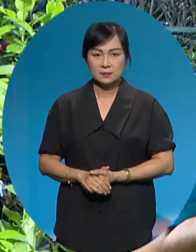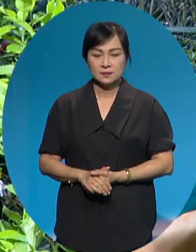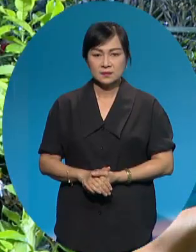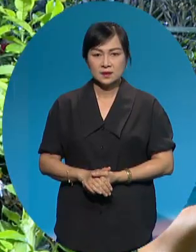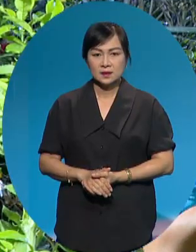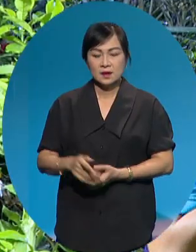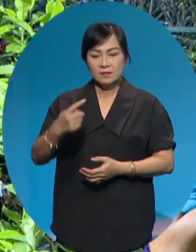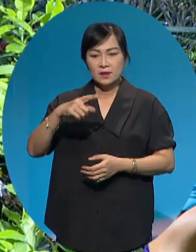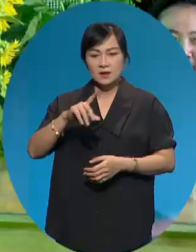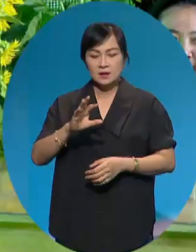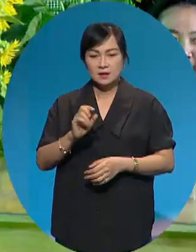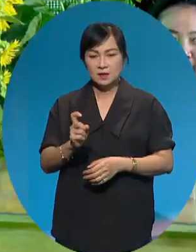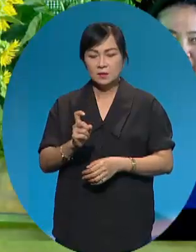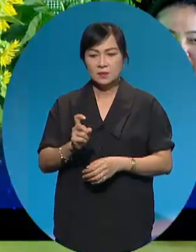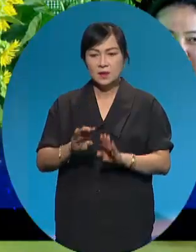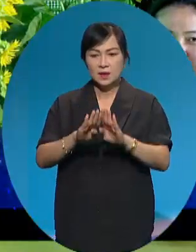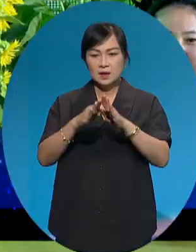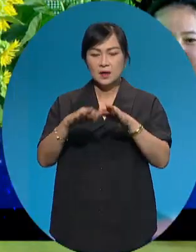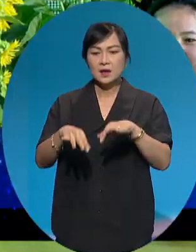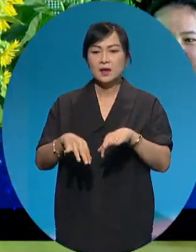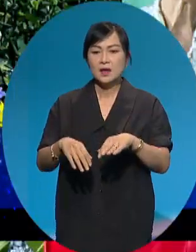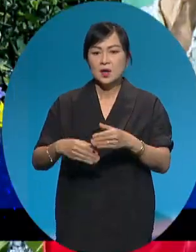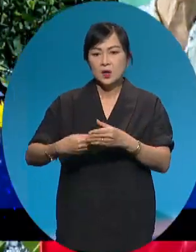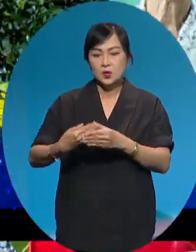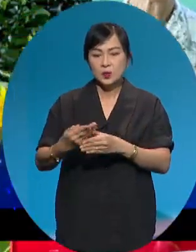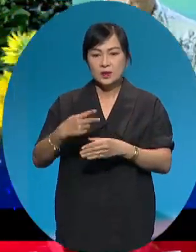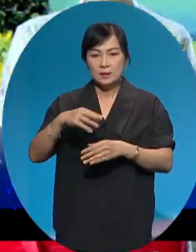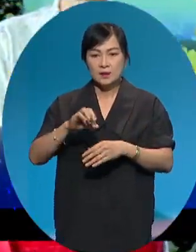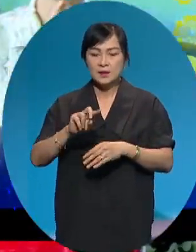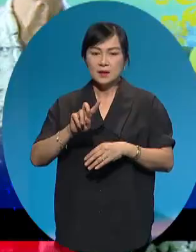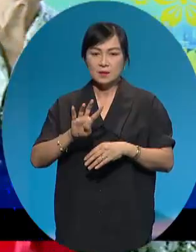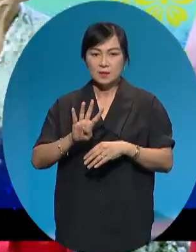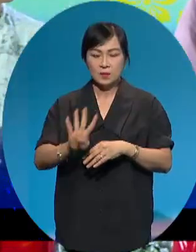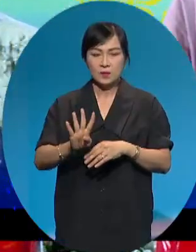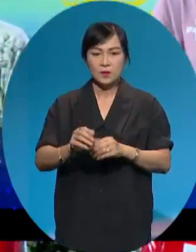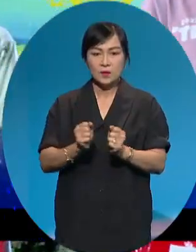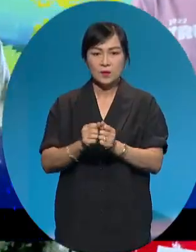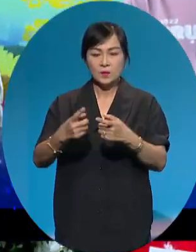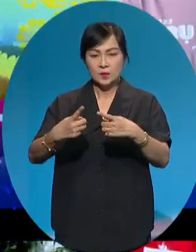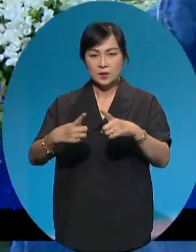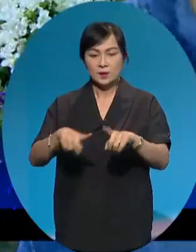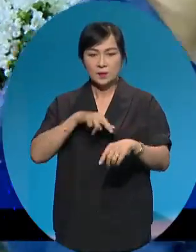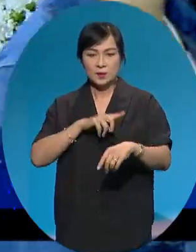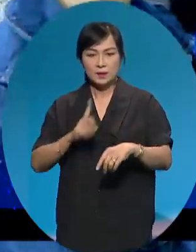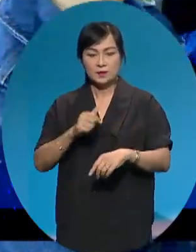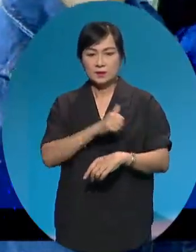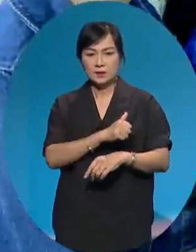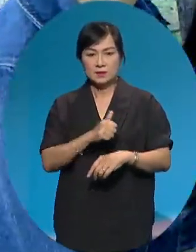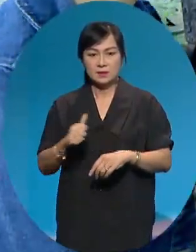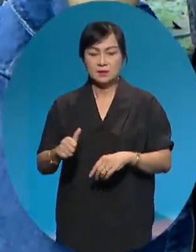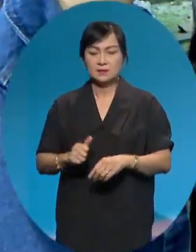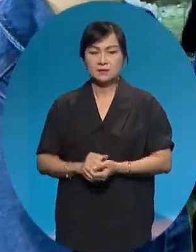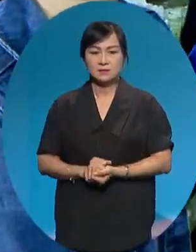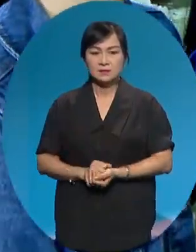Phường Linh Đông đã khai mạc Hội Hoa Xuân Tết Nguyên Đán Giáp Thìn năm 2024, đồng hành với doanh nghiệp, nông dân và nhân dân trên địa